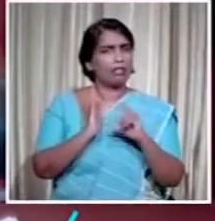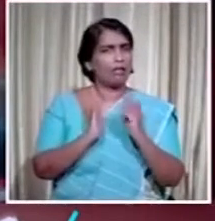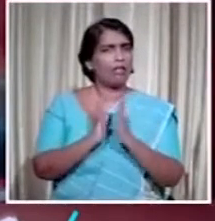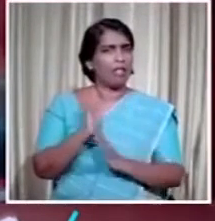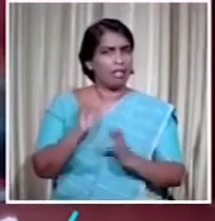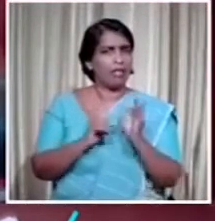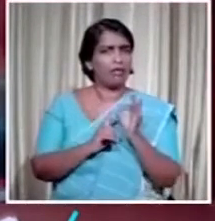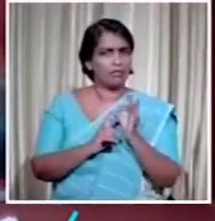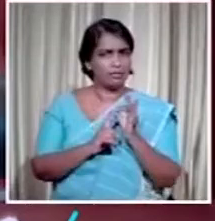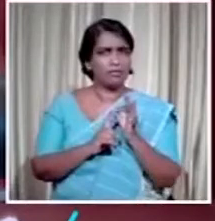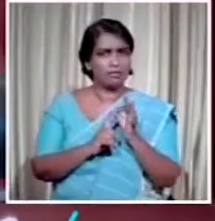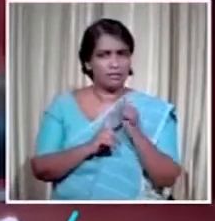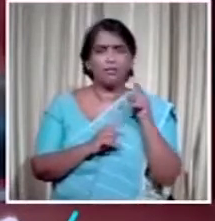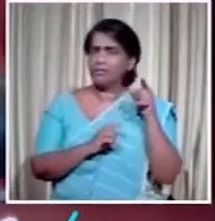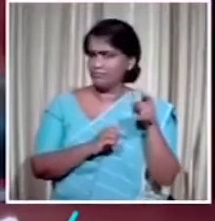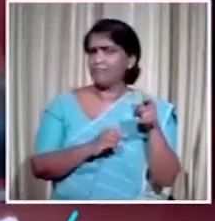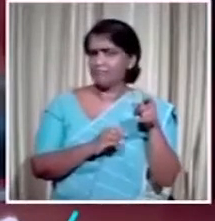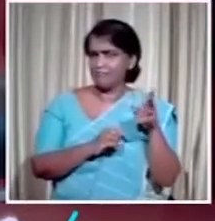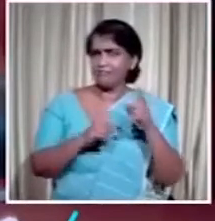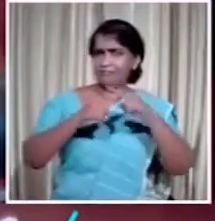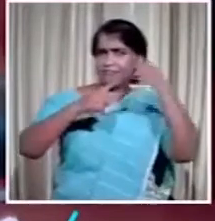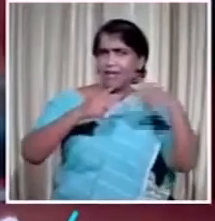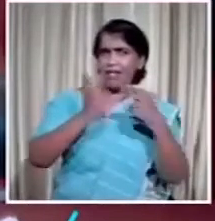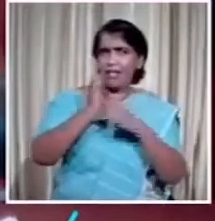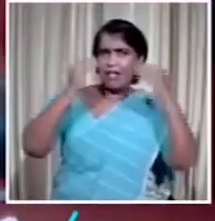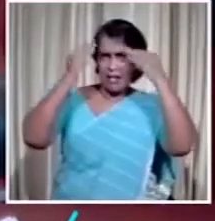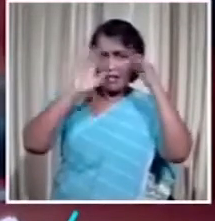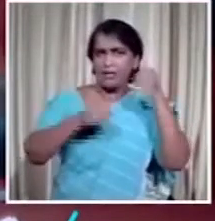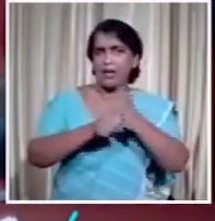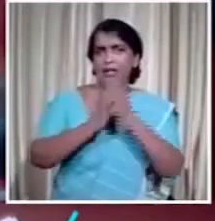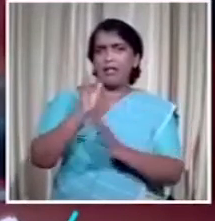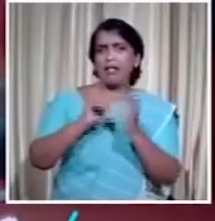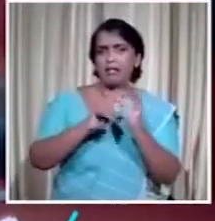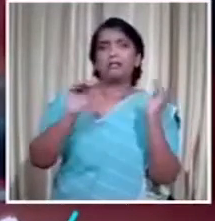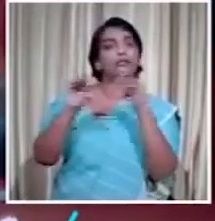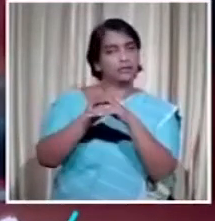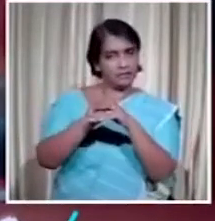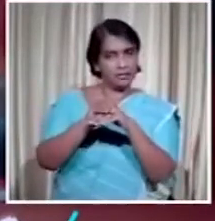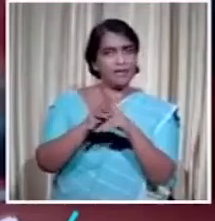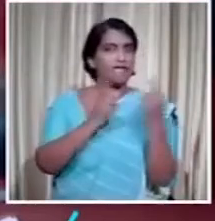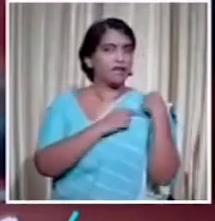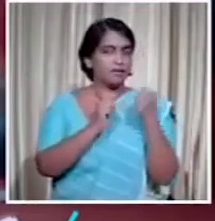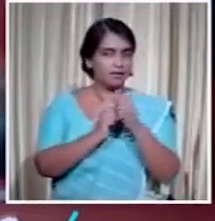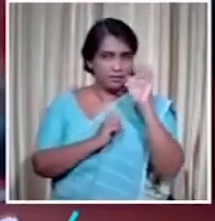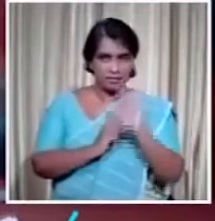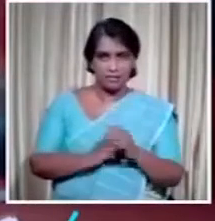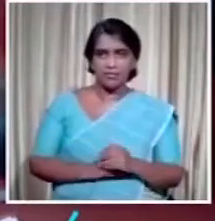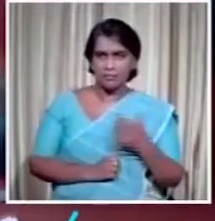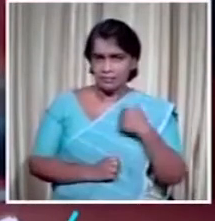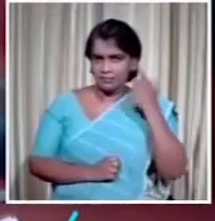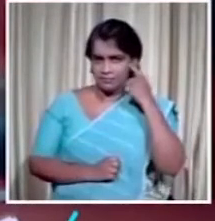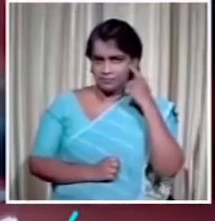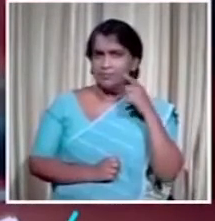ජනාධිපතිවර නැහැ නේද? ඒකෙත් මොකක් හරි අතුරු එකක් නාමර රාජපක්ෂ රාජ්‍ය අමාත්‍යවරයෙකුට ඒකේ වැඩ කටයුතු කරා. මා දන්න